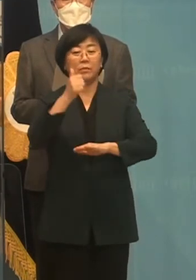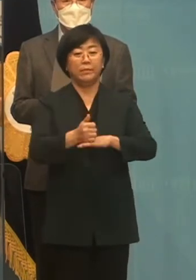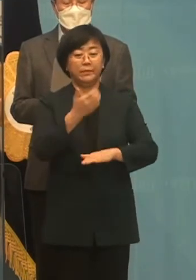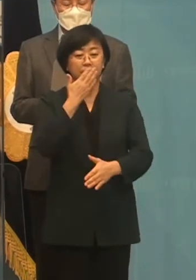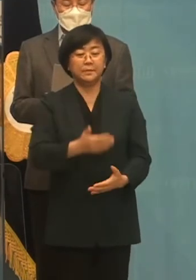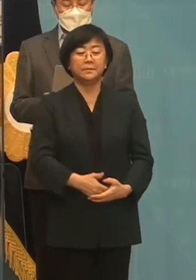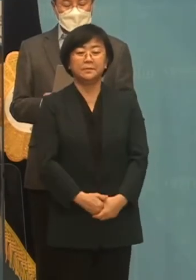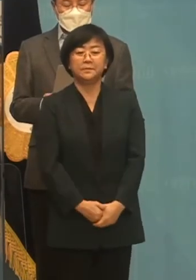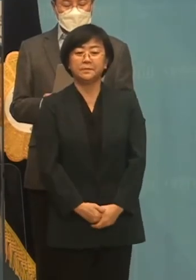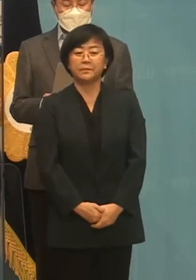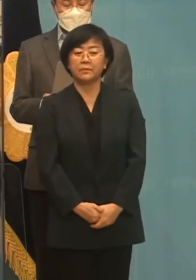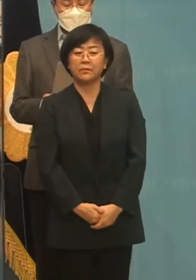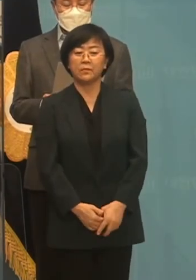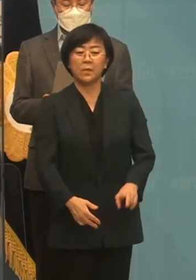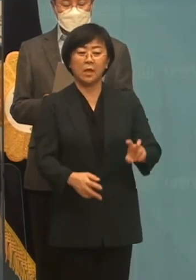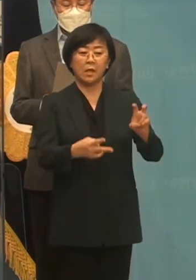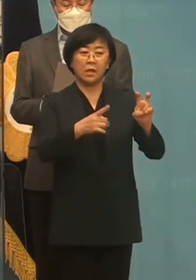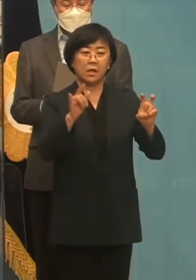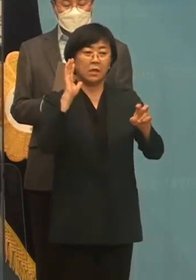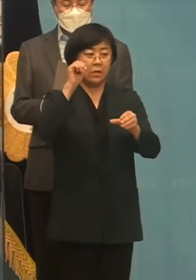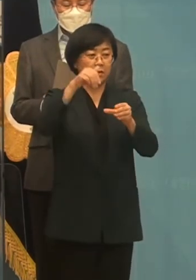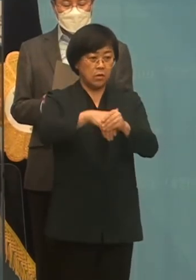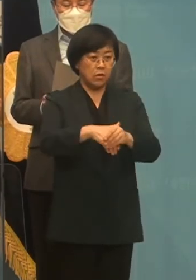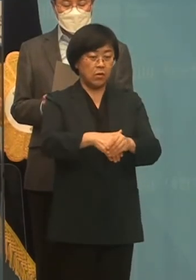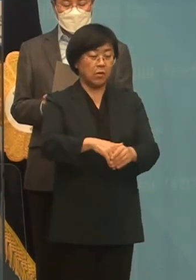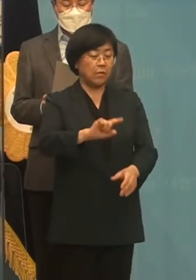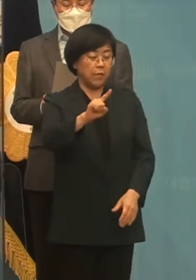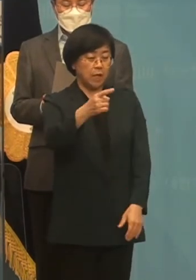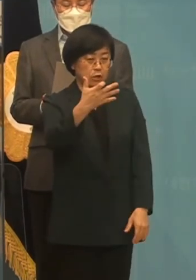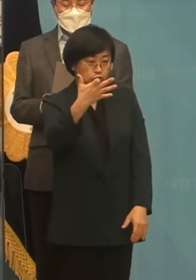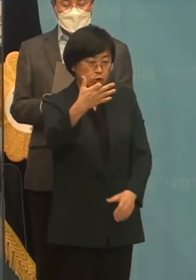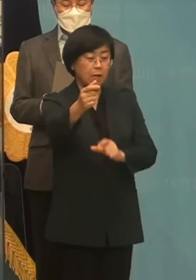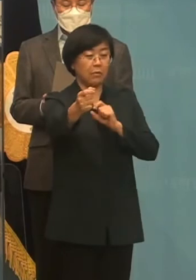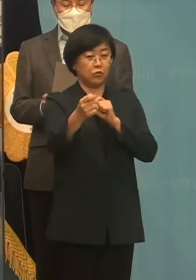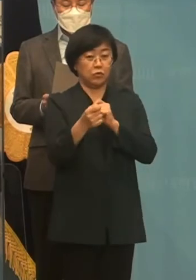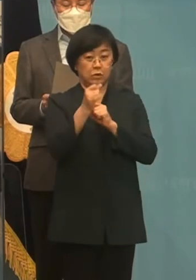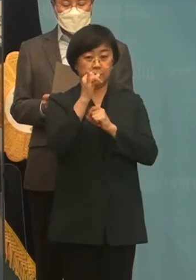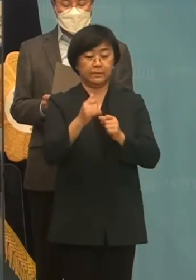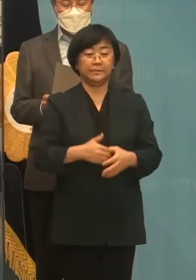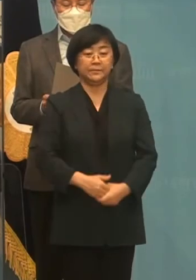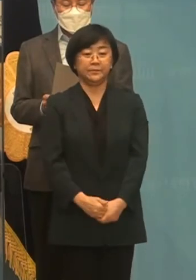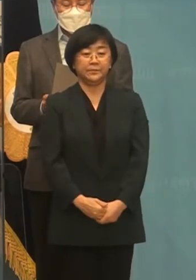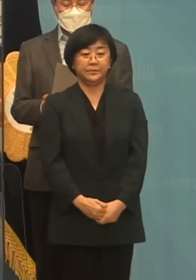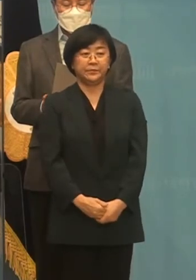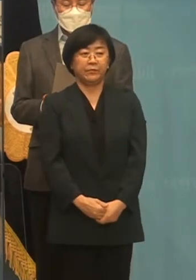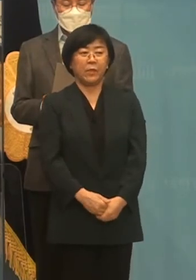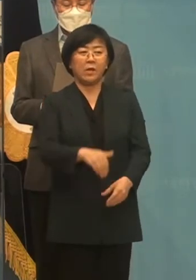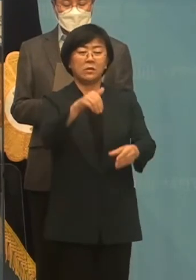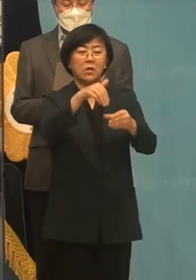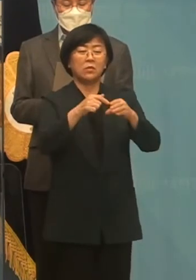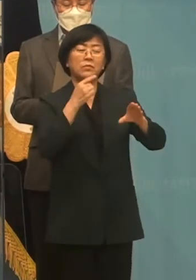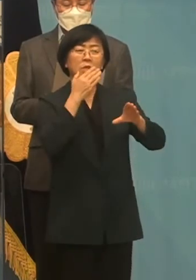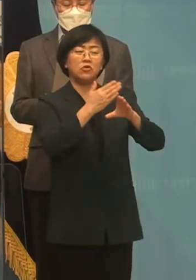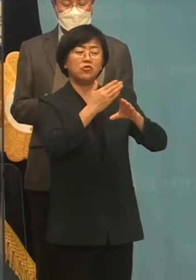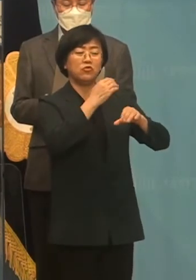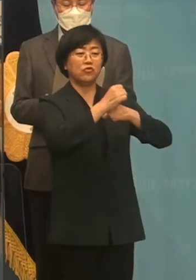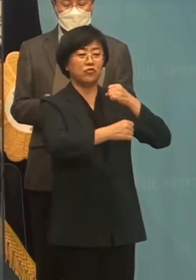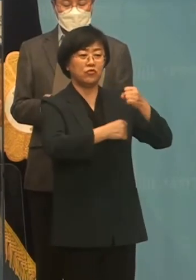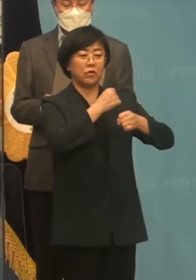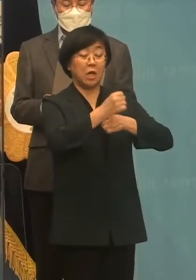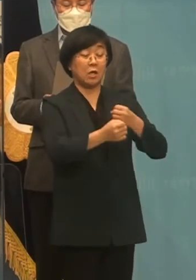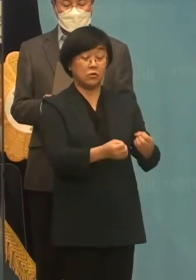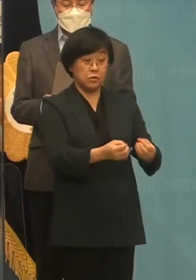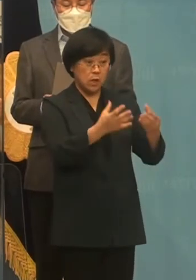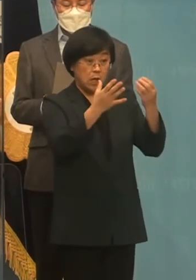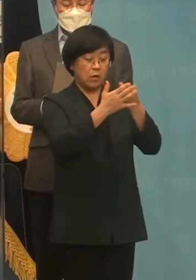있습니다. 20대 대선이 119일 남았습니다. 선거는 민주주의의 축제이고 정당이